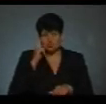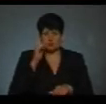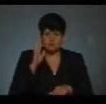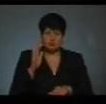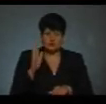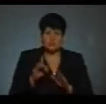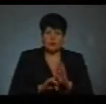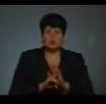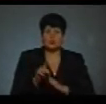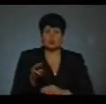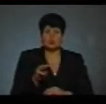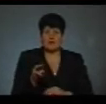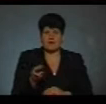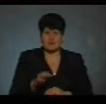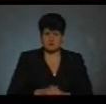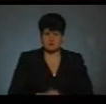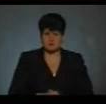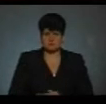на початку травня.